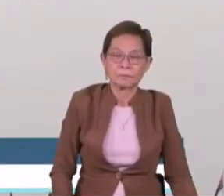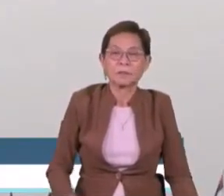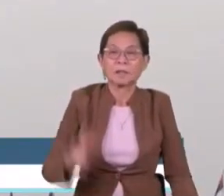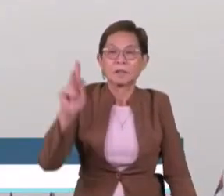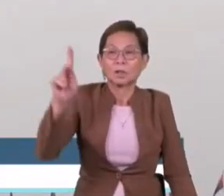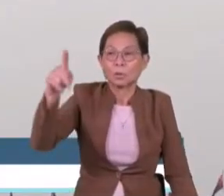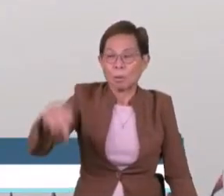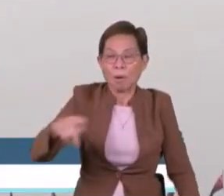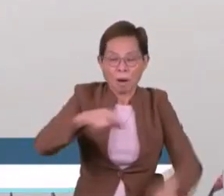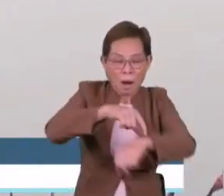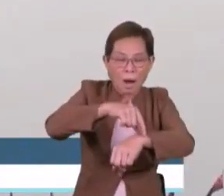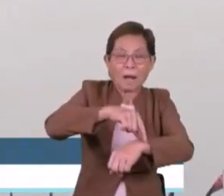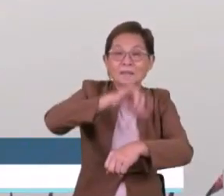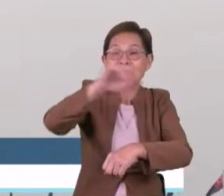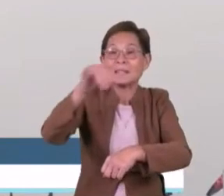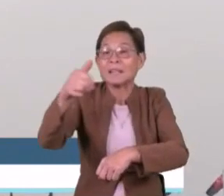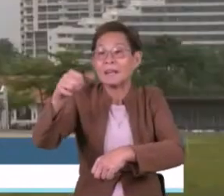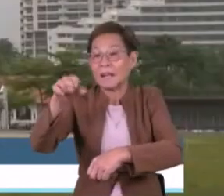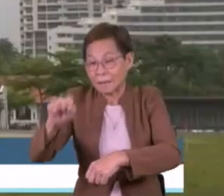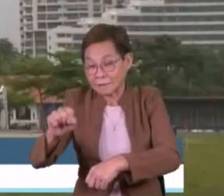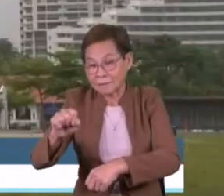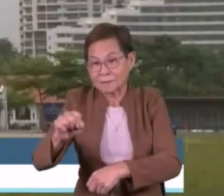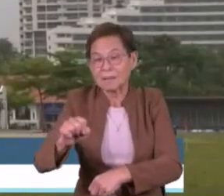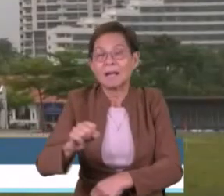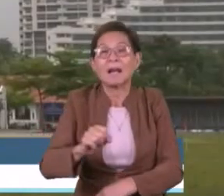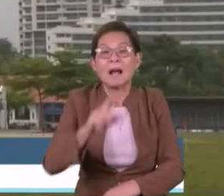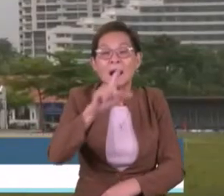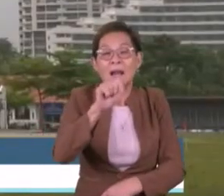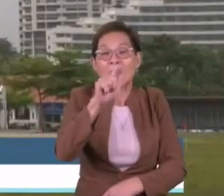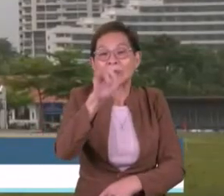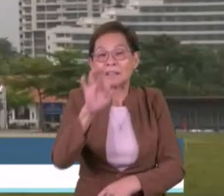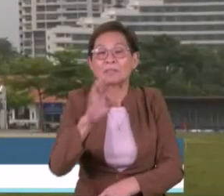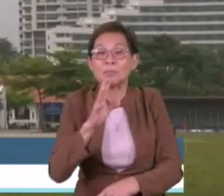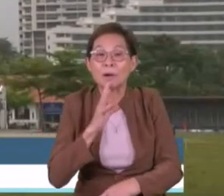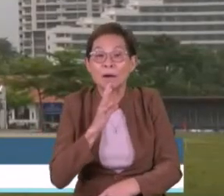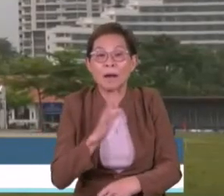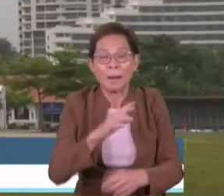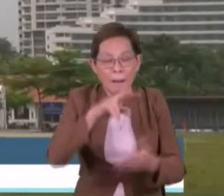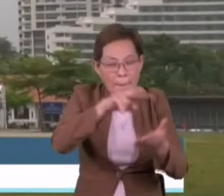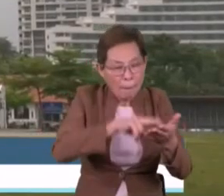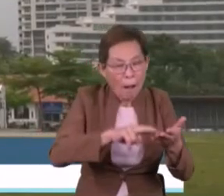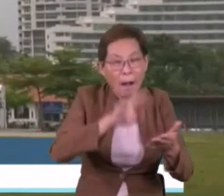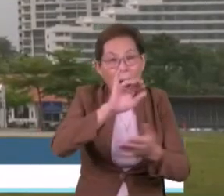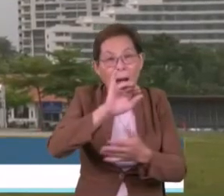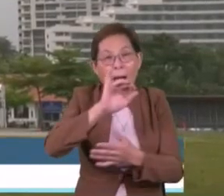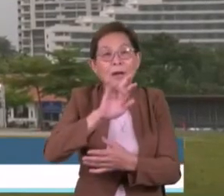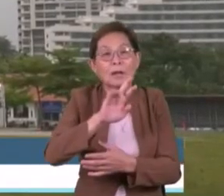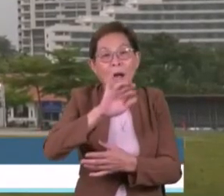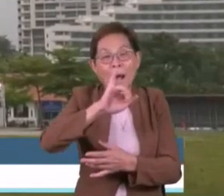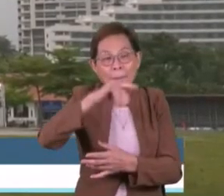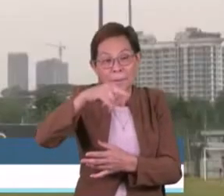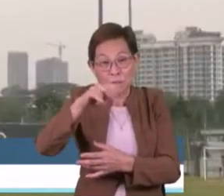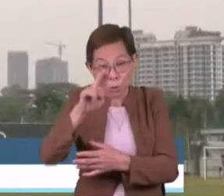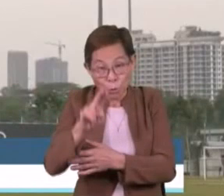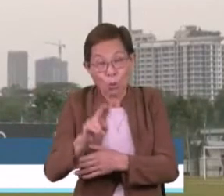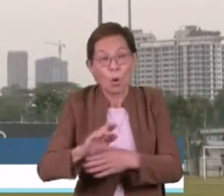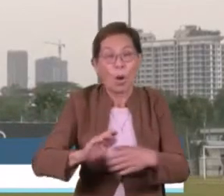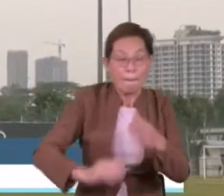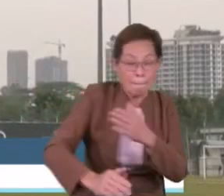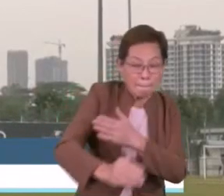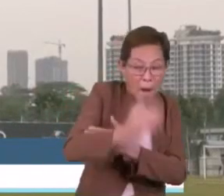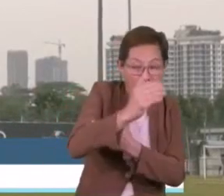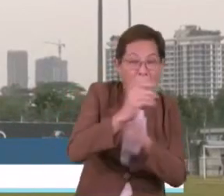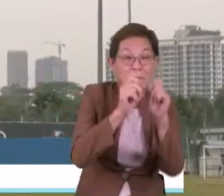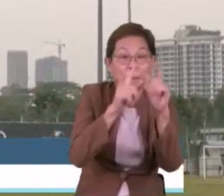Ketua Pengarah Alam Sekitar Datuk Wan Abdul Latif Wan Jaafar berkata, bacaan indeks pencemaran udara setakat 11 pagi tadi